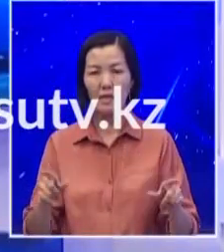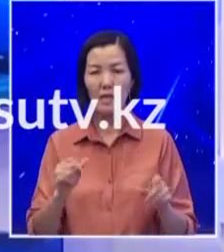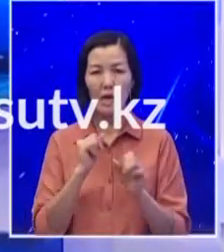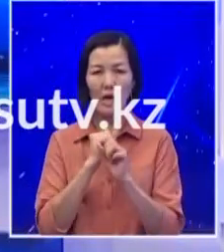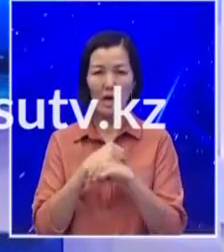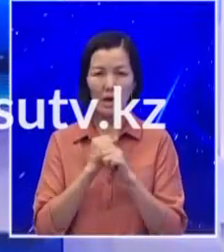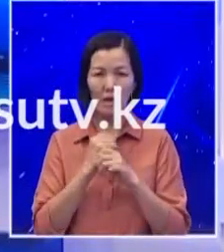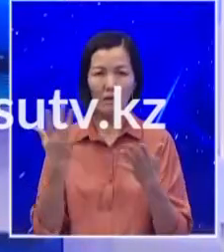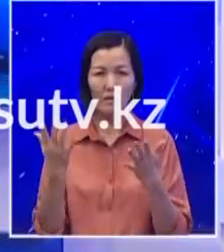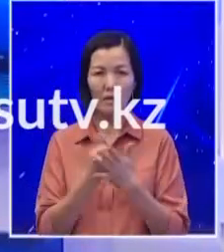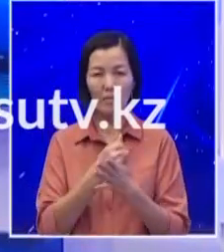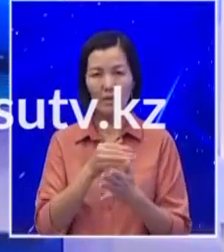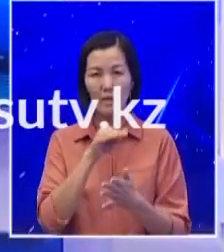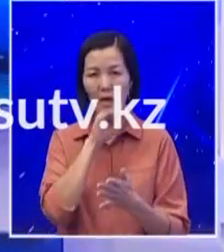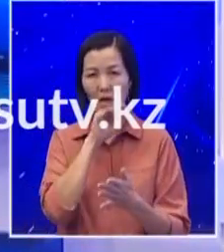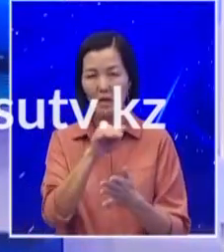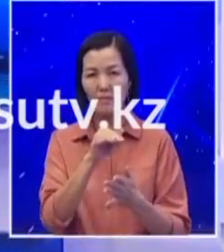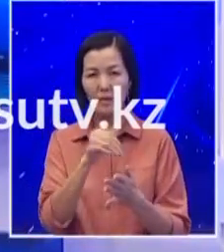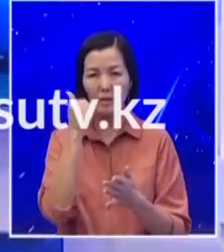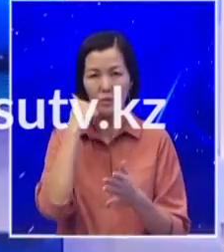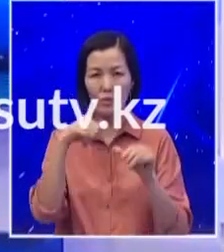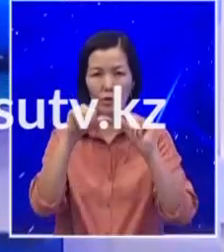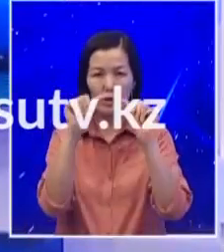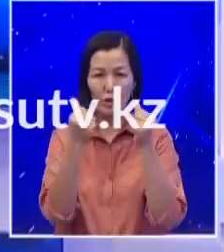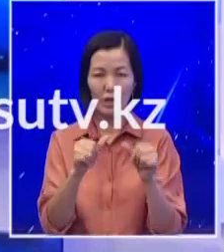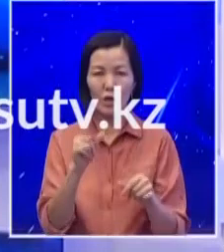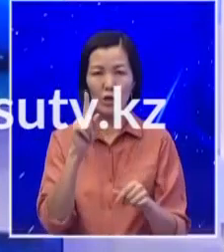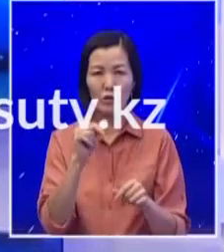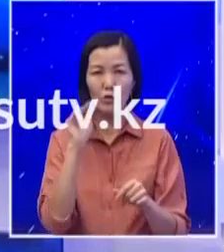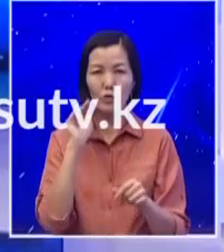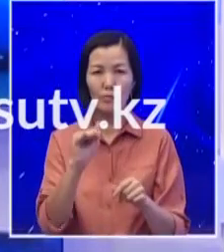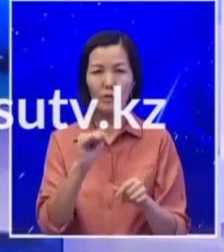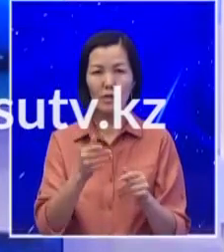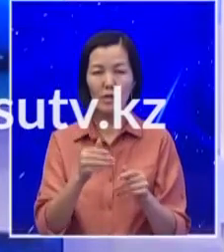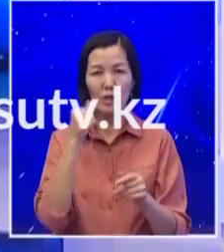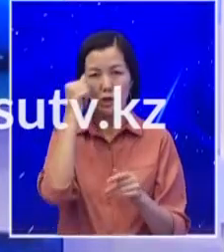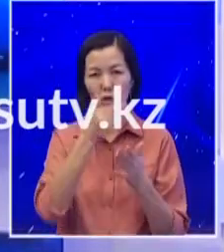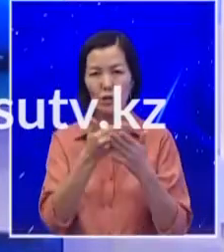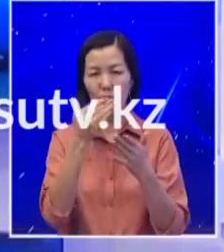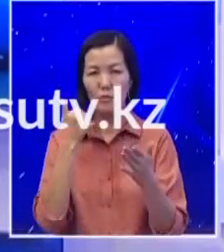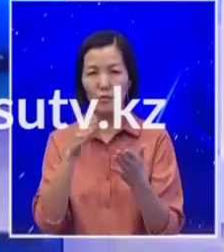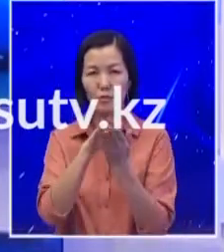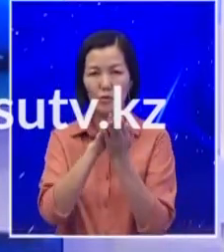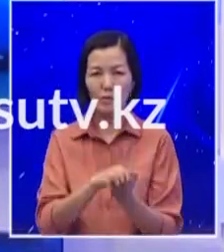қаңқалары табылды. Ғалымдар көне жәдігерлер 100 мың жыл бұрын жер қойнына тапсырылған деп болжап отыр.